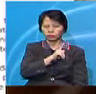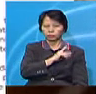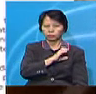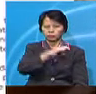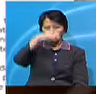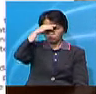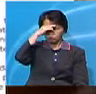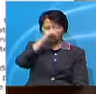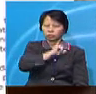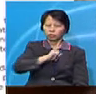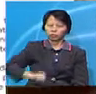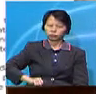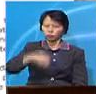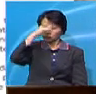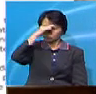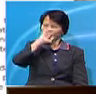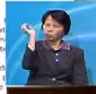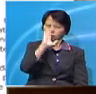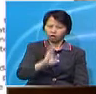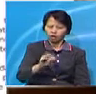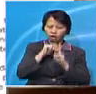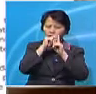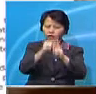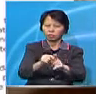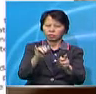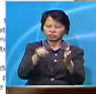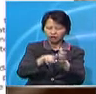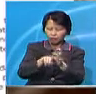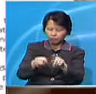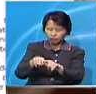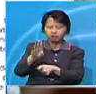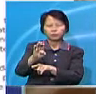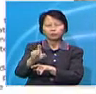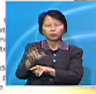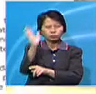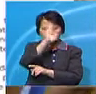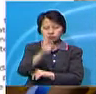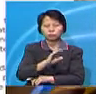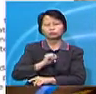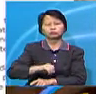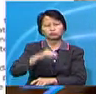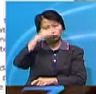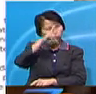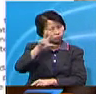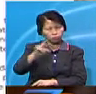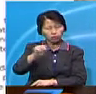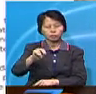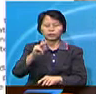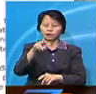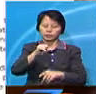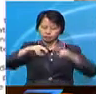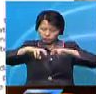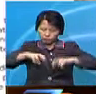mendapati Sultan Johor tidak pernah mengeluarkan sebarang kenyataan seperti yang disiarkan di dalam blok itu kes itu disiasat di bawah